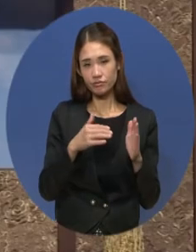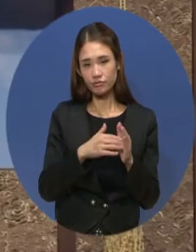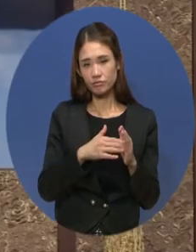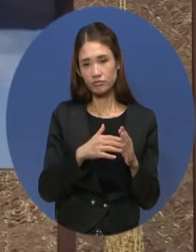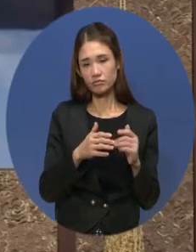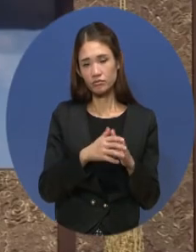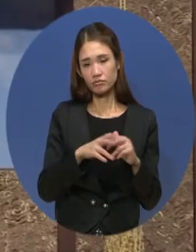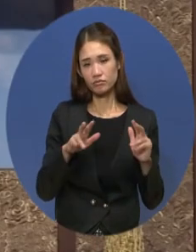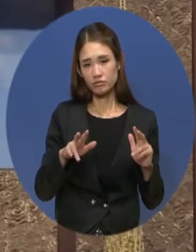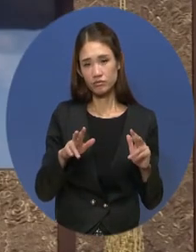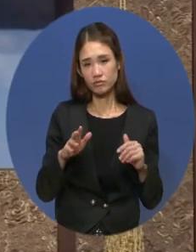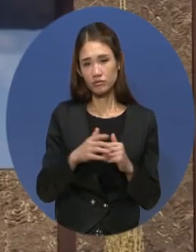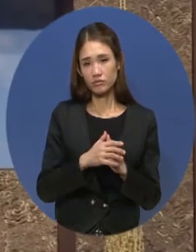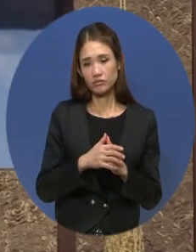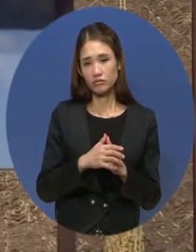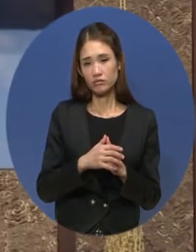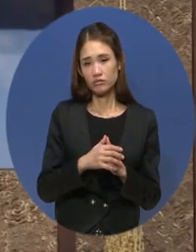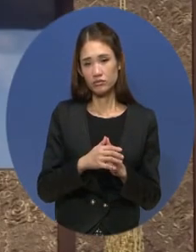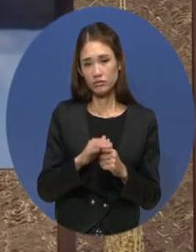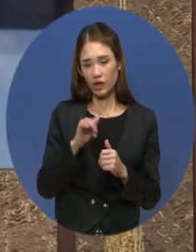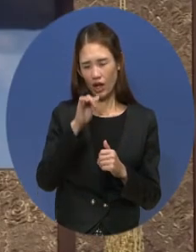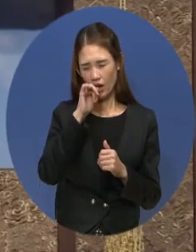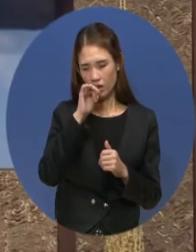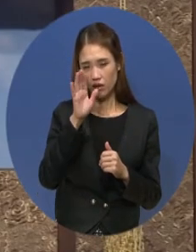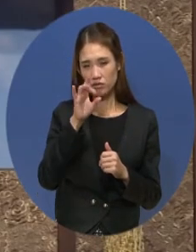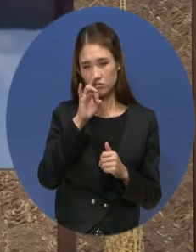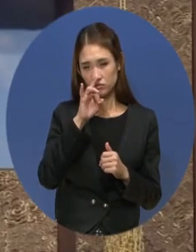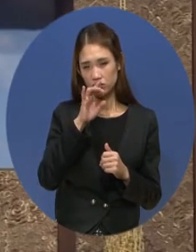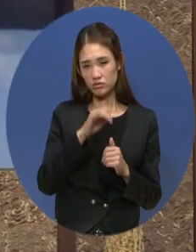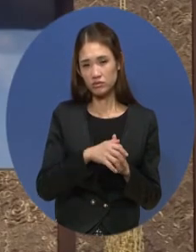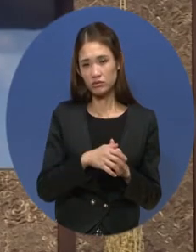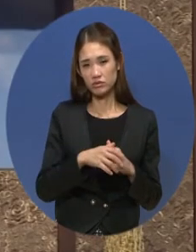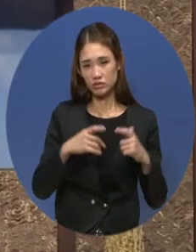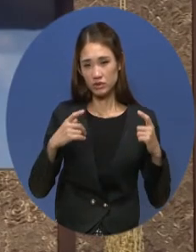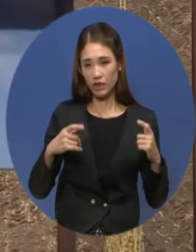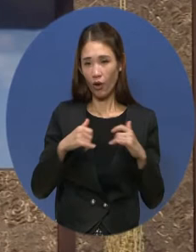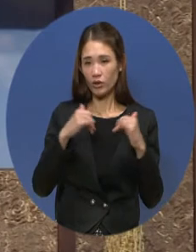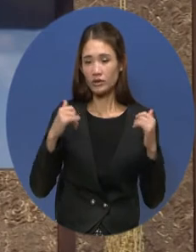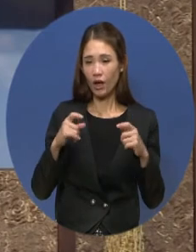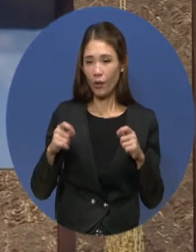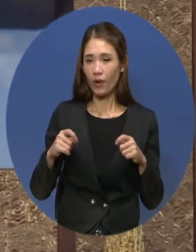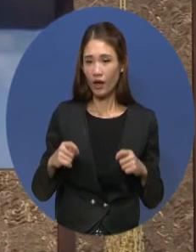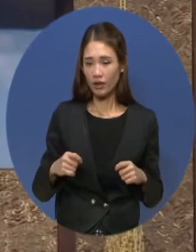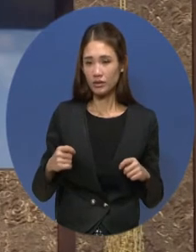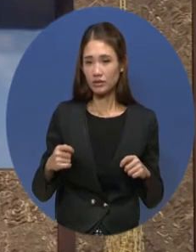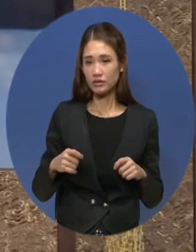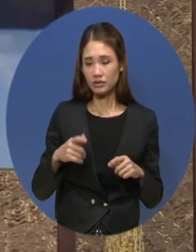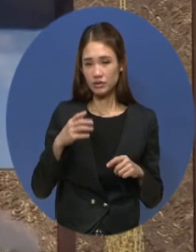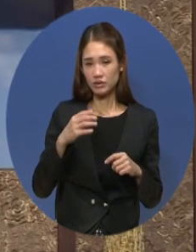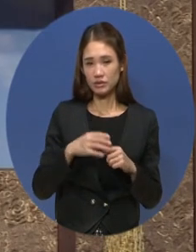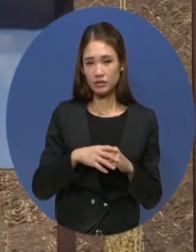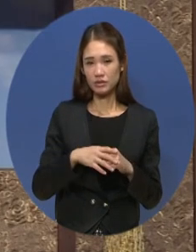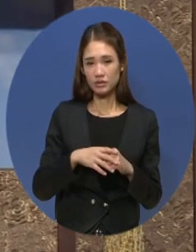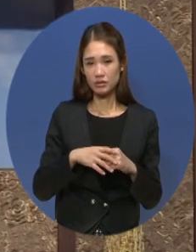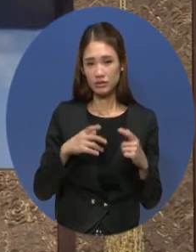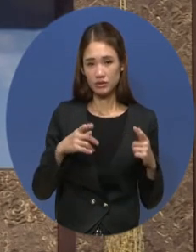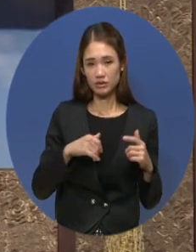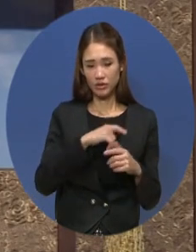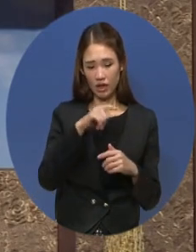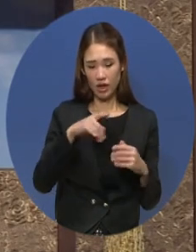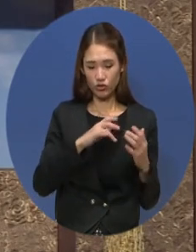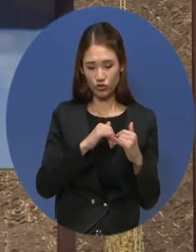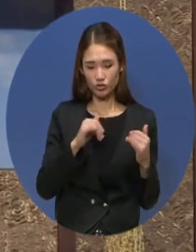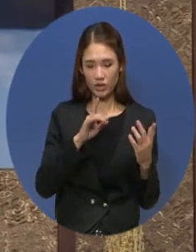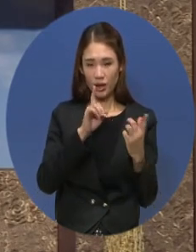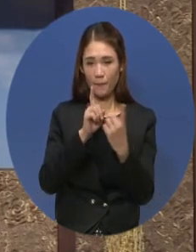지금은 전면 뭐 절대 할 수가 없고 그러다 보니까 지역사회 적응 이라는 것은 지역사회 주민을 만나야 돼요